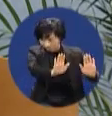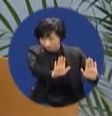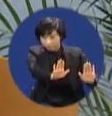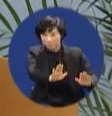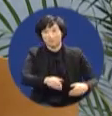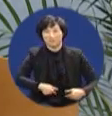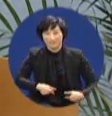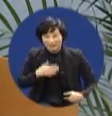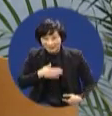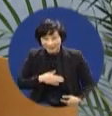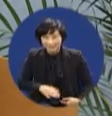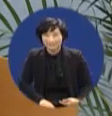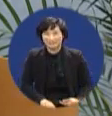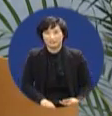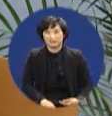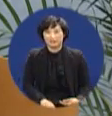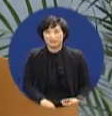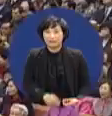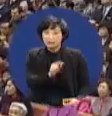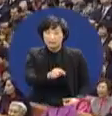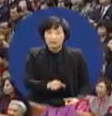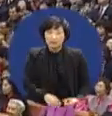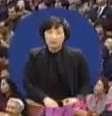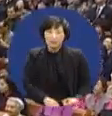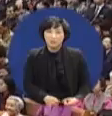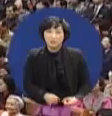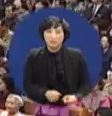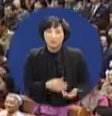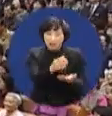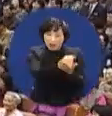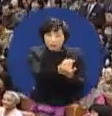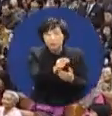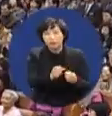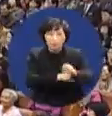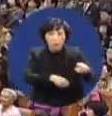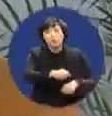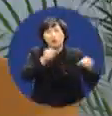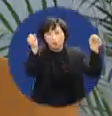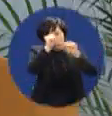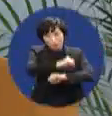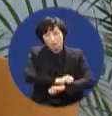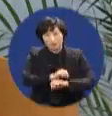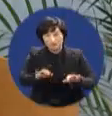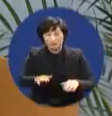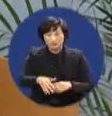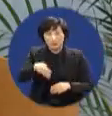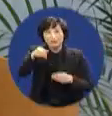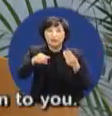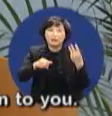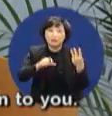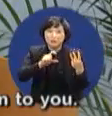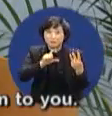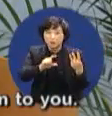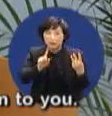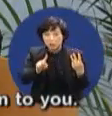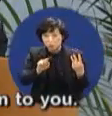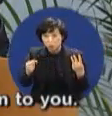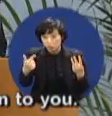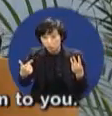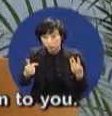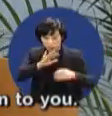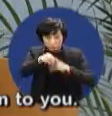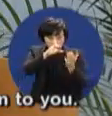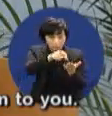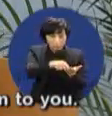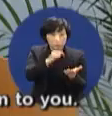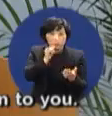그 수지가 벼락이라니까. 그 수지가 멸망이라니까. 이 창세기 3장 1절로 6절에